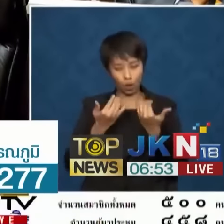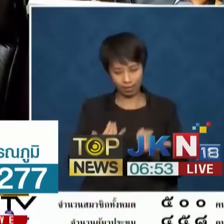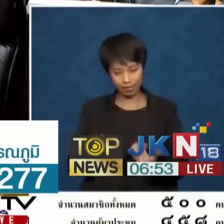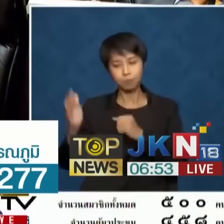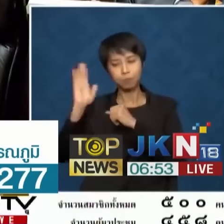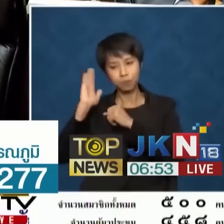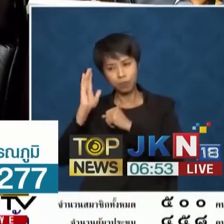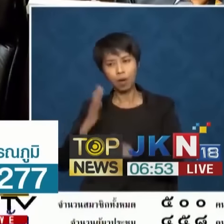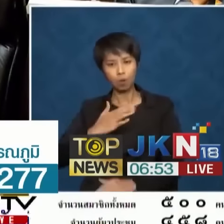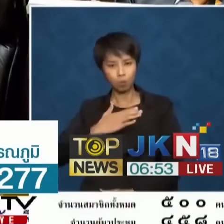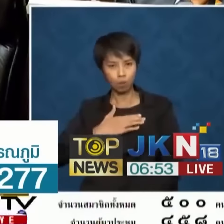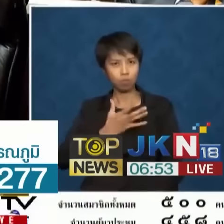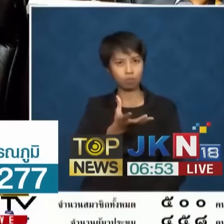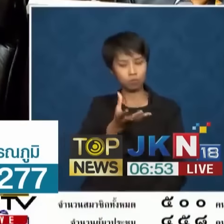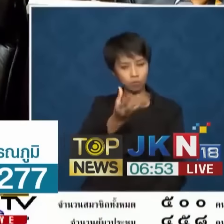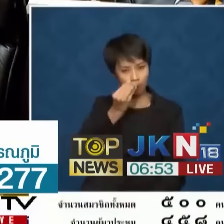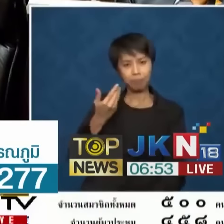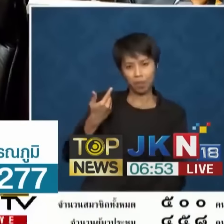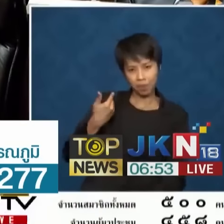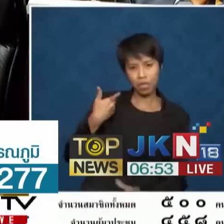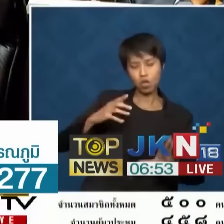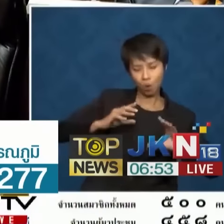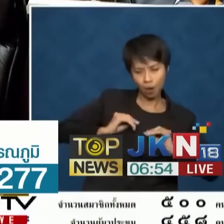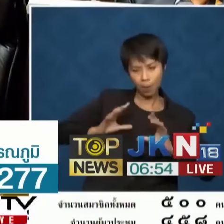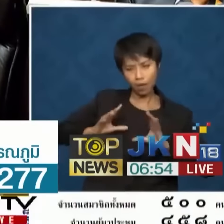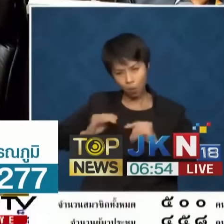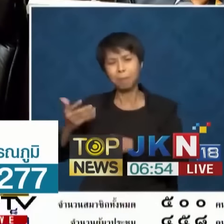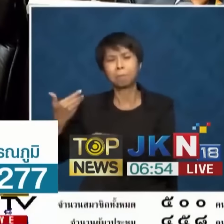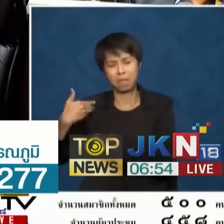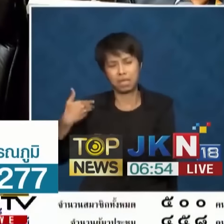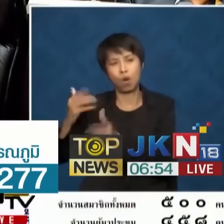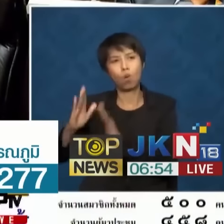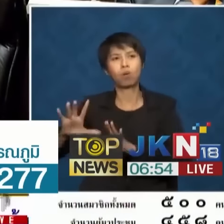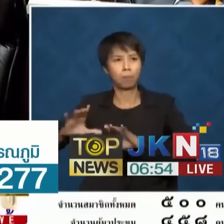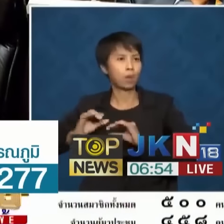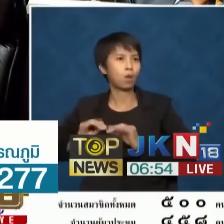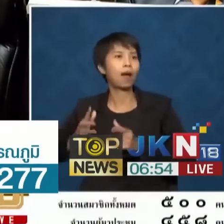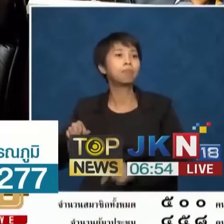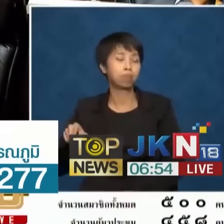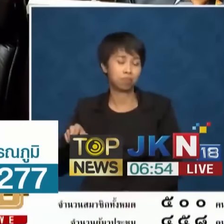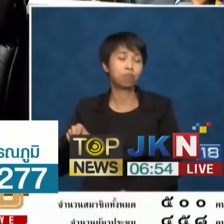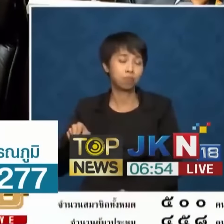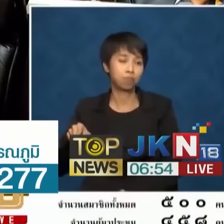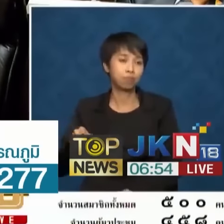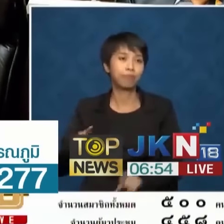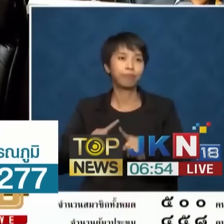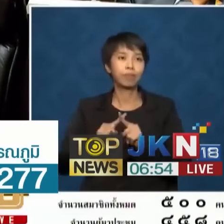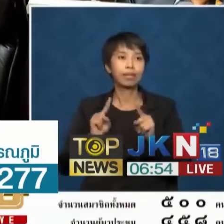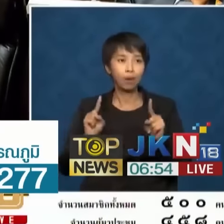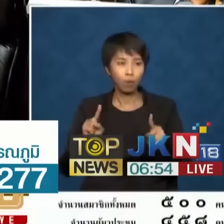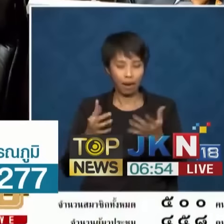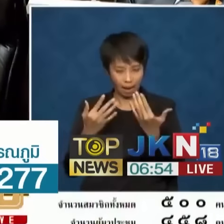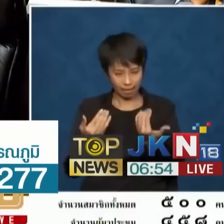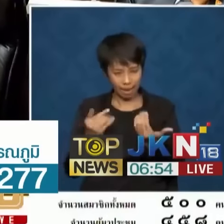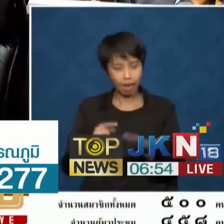เพราะคิดว่าองค์ประชุมเนี่ยมันจะไม่พอแล้วมันจะได้ล่ม อ ันนี้คือเกมล้วนๆฮะ ของสสพรรคก้าวไกล ทั้งนี้มันคือร